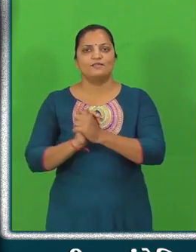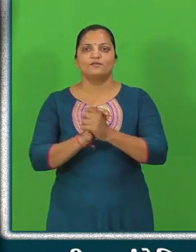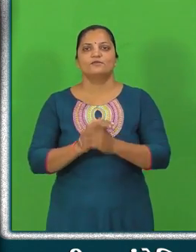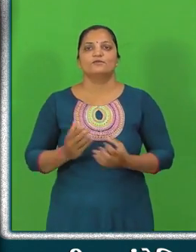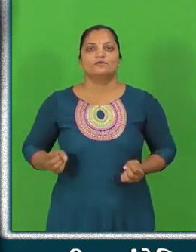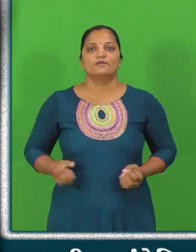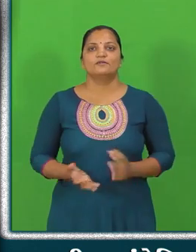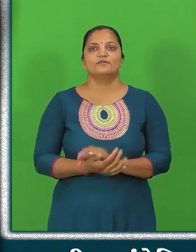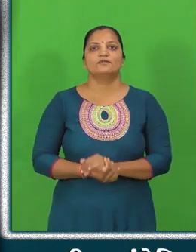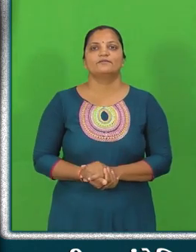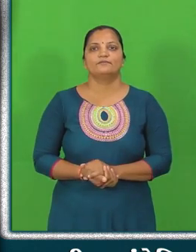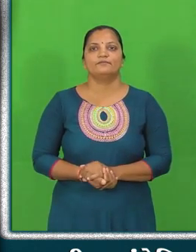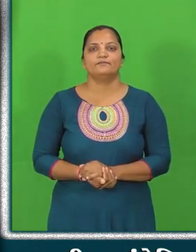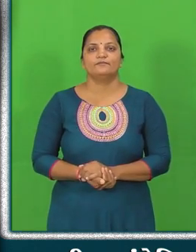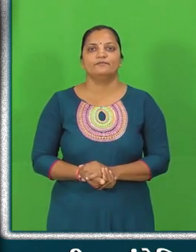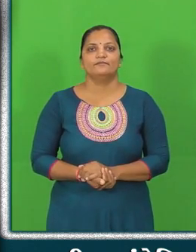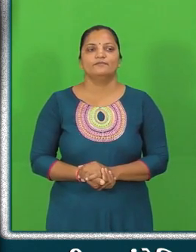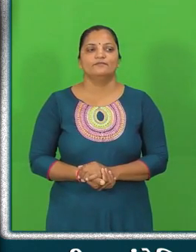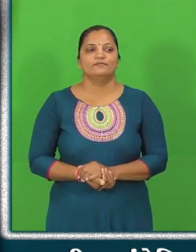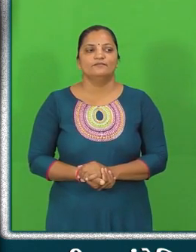હવે આપણે